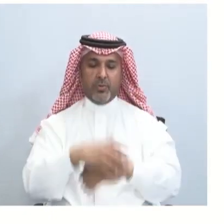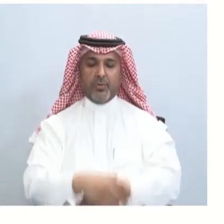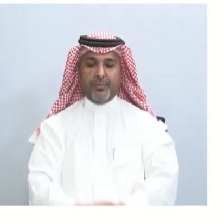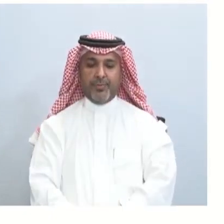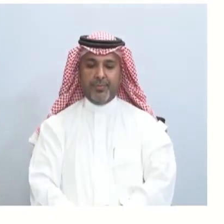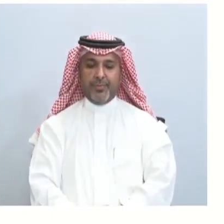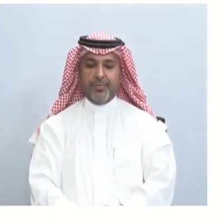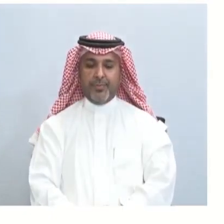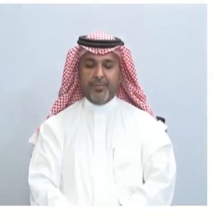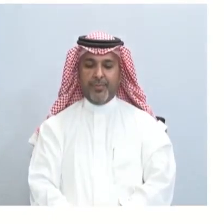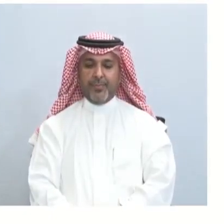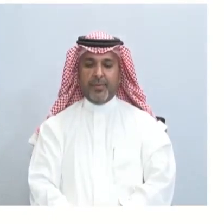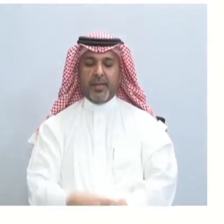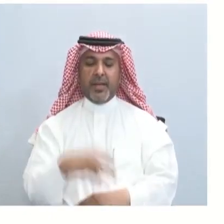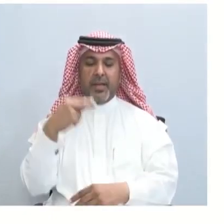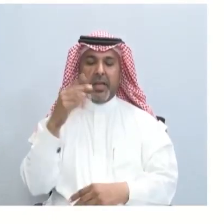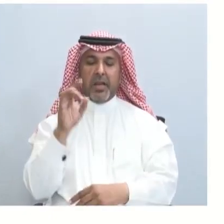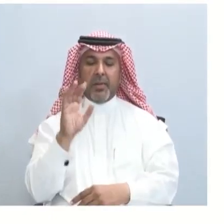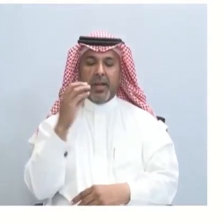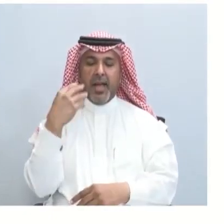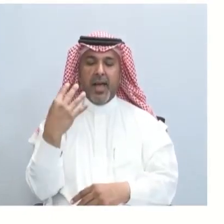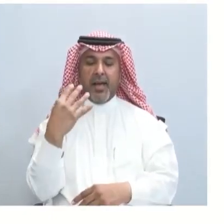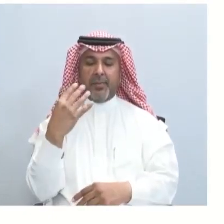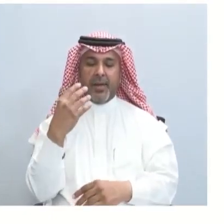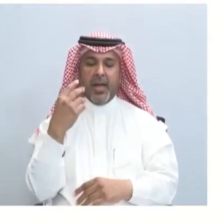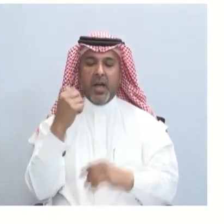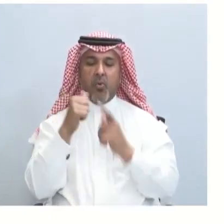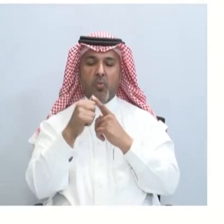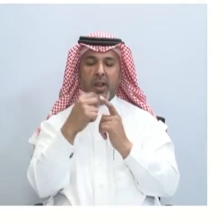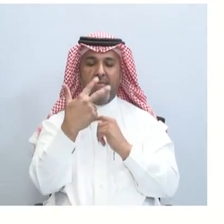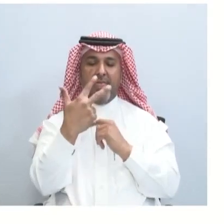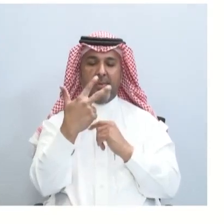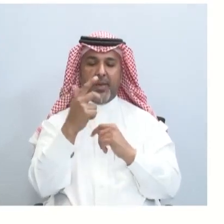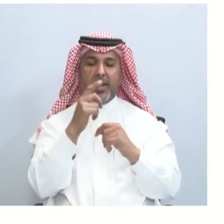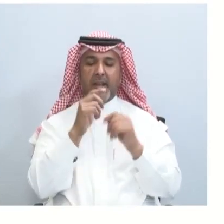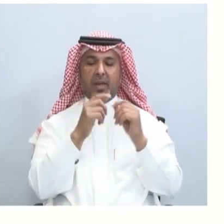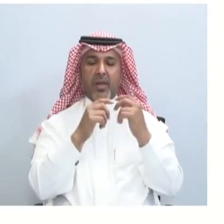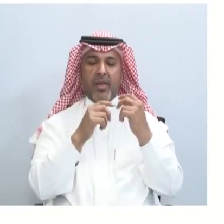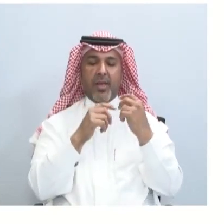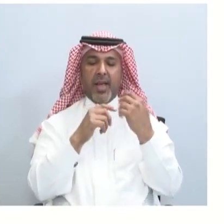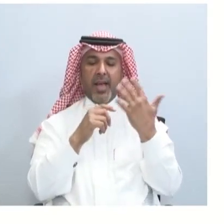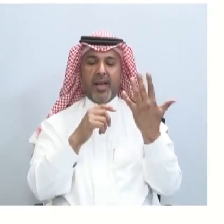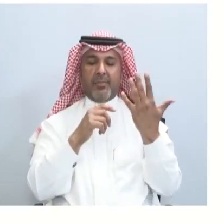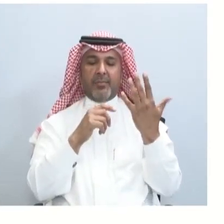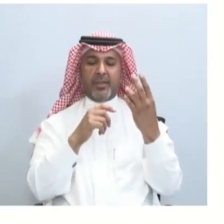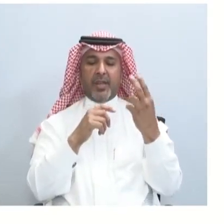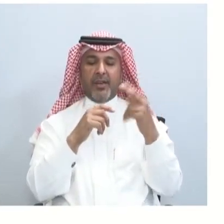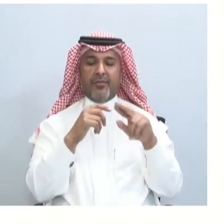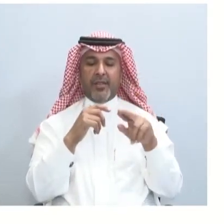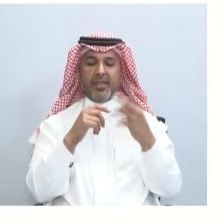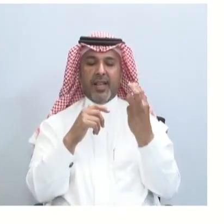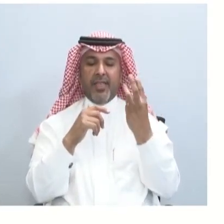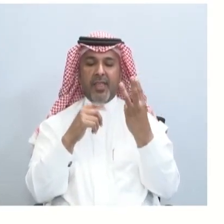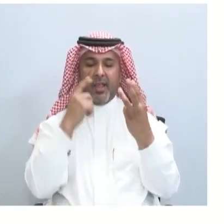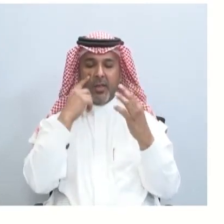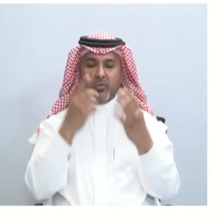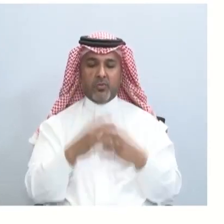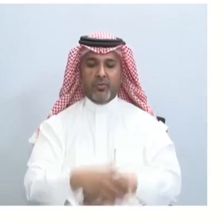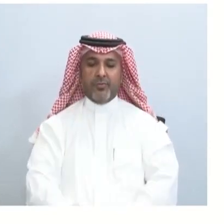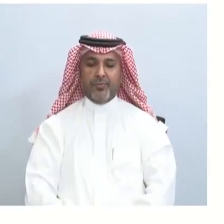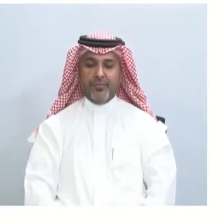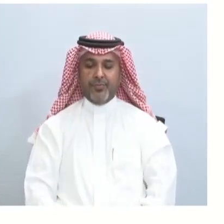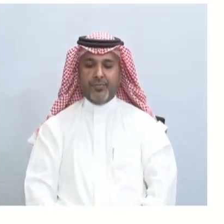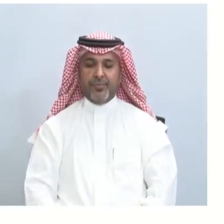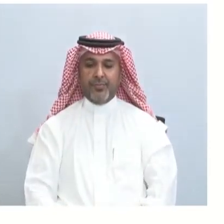ارتفاعه يمثل اربعه متر القاعده الاولى ثمانيه والقاعده الثانيه هي خمسه وثلاثه من عشره كما هو واضح امامنا في الشكل